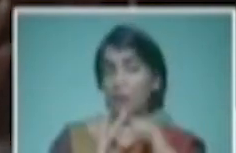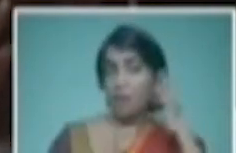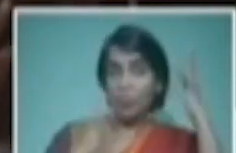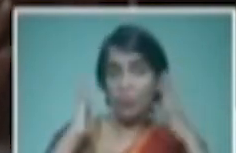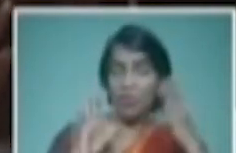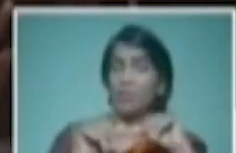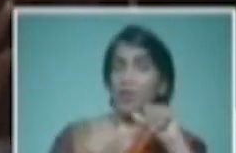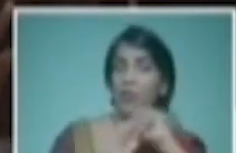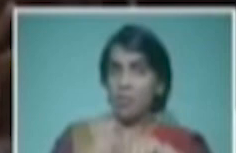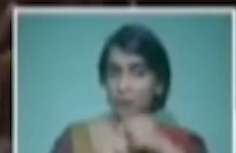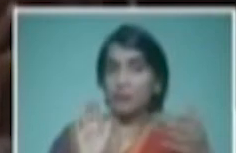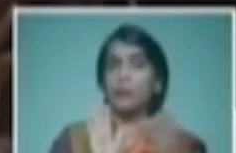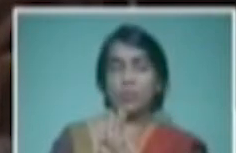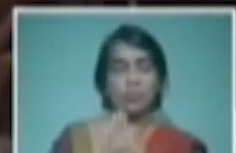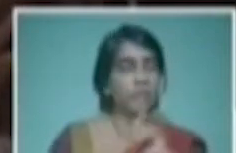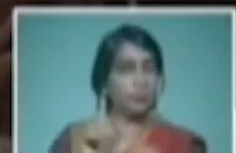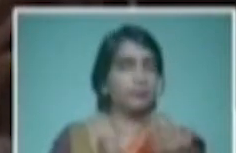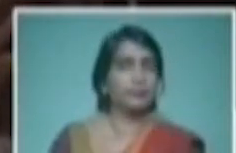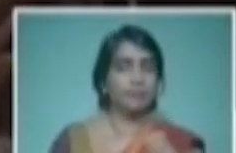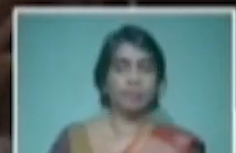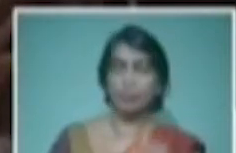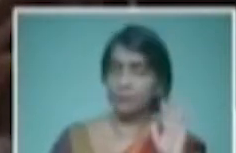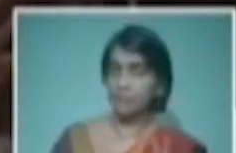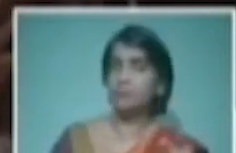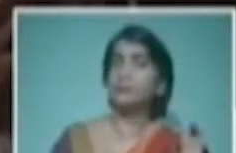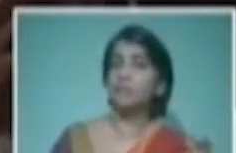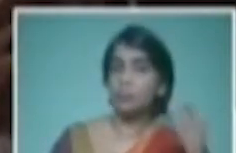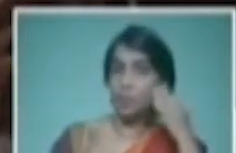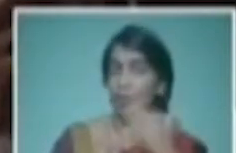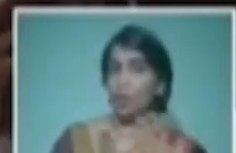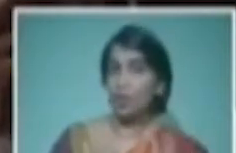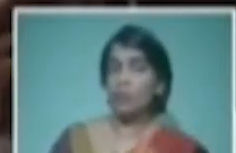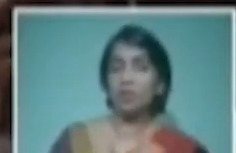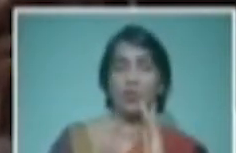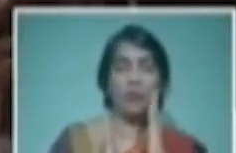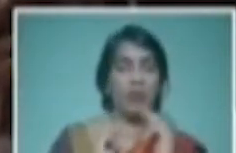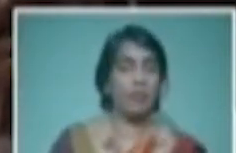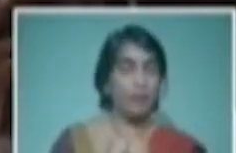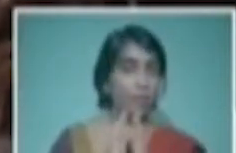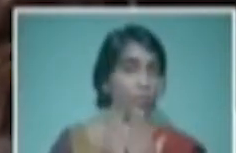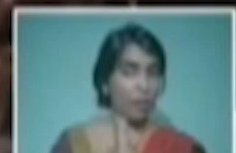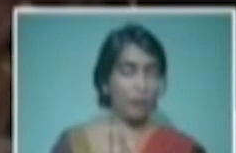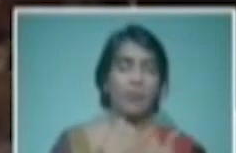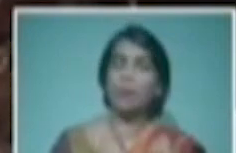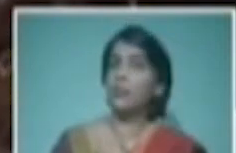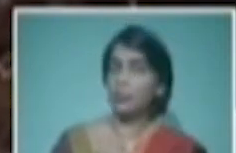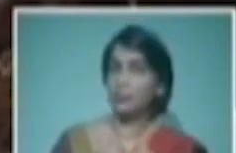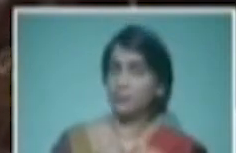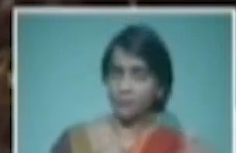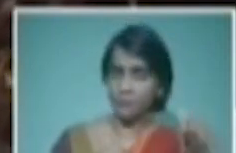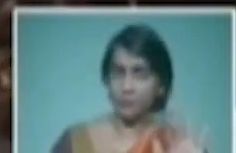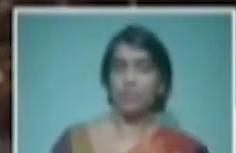ආයතනත් එක්ක සාකච්ඡාවට කීපයක් පවත්වලා ඒ සඳහා අවශ්‍ය වෙන වර්ක් බුක් එක පවා නිර්මාණය කරන්න අවශ්‍ය කටයුතු ටික කළා